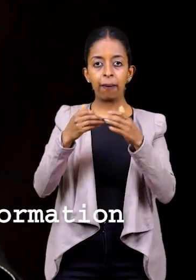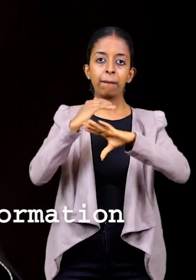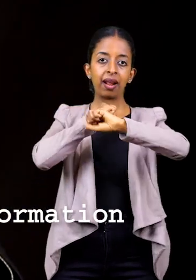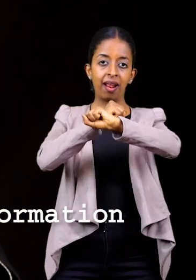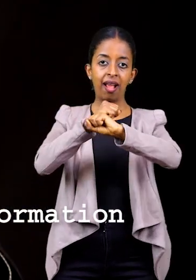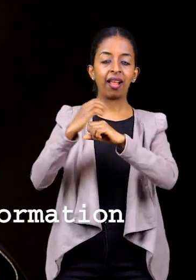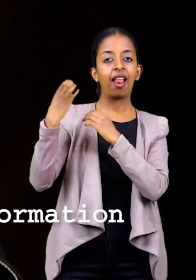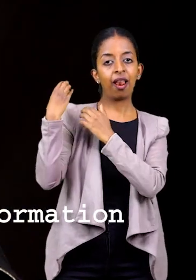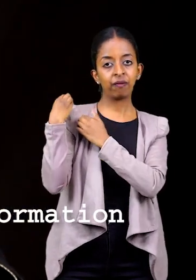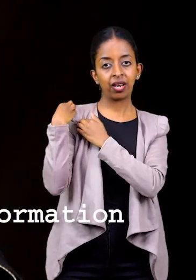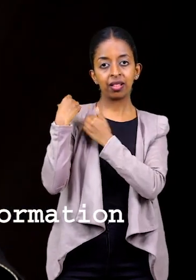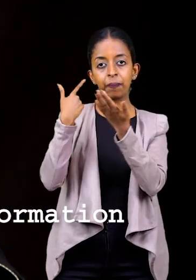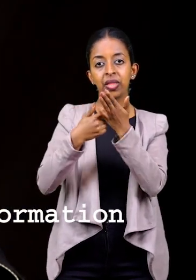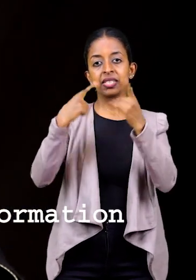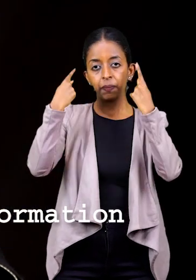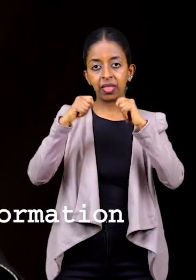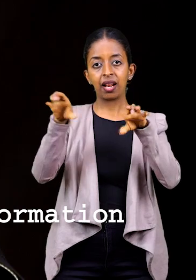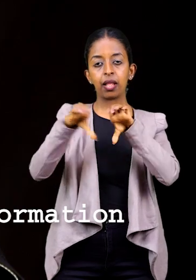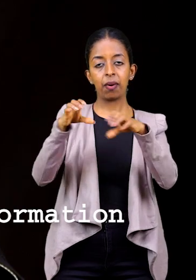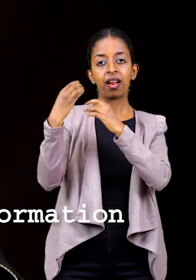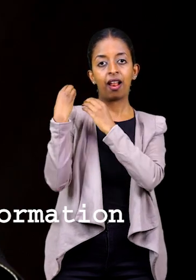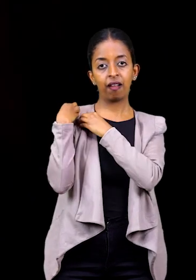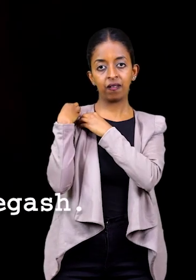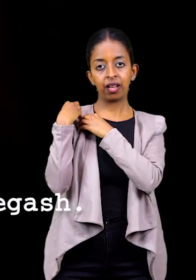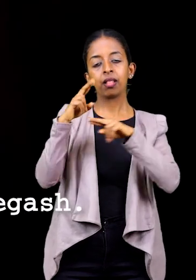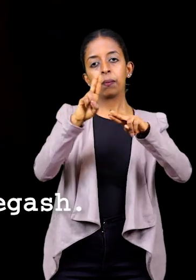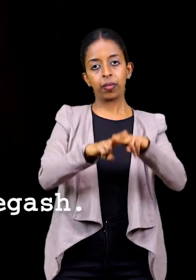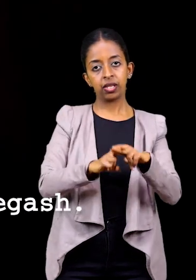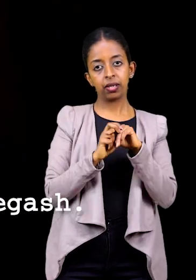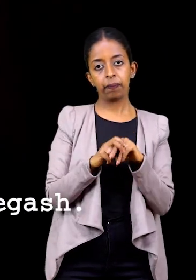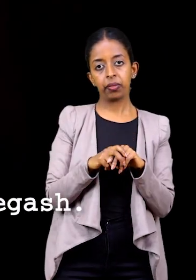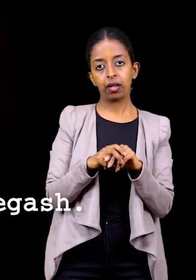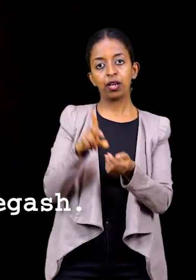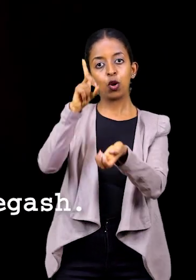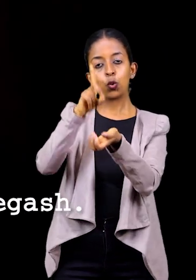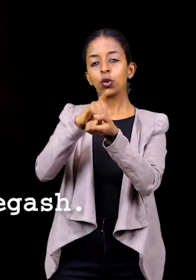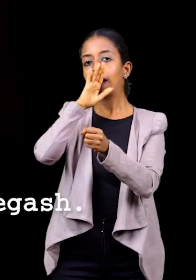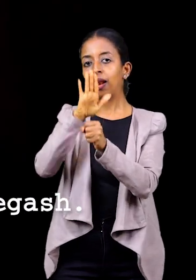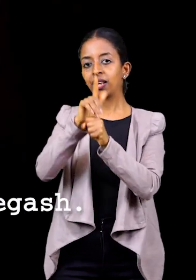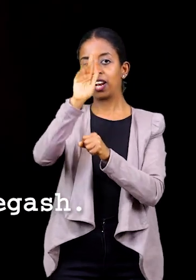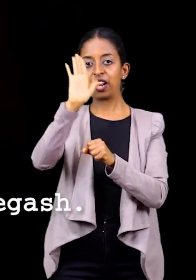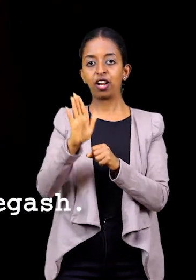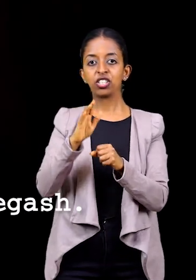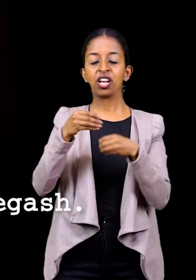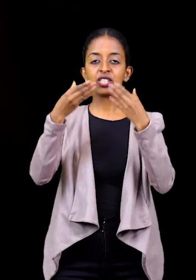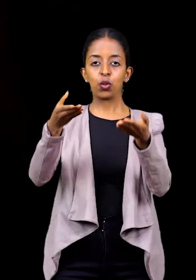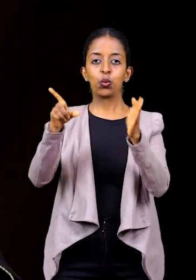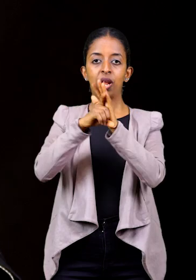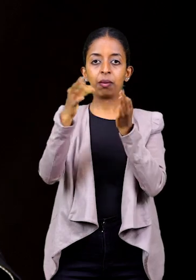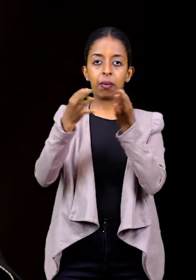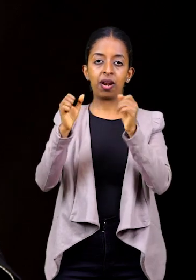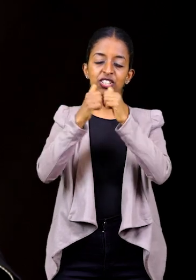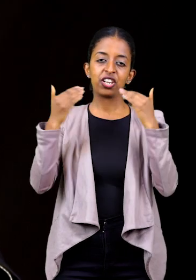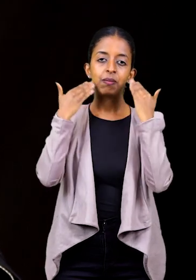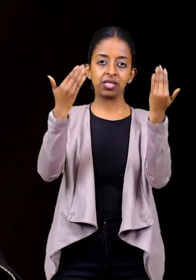to'achuuf ittisuu akka qaban itti gaafatummaa ni ka'a. Dr. Qaalkidaan Nagaash ibsa seeraa waan nu kennitaniif horaa bulaa.